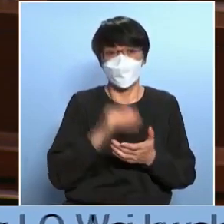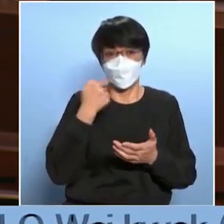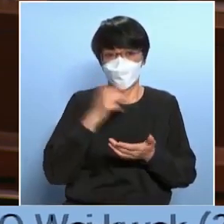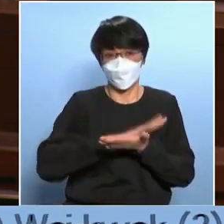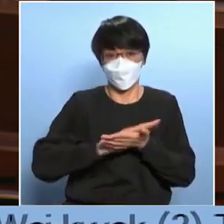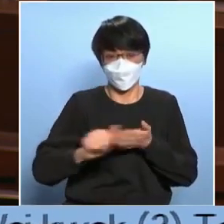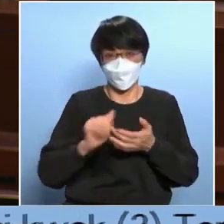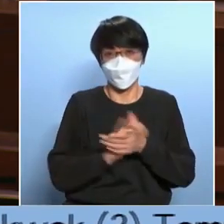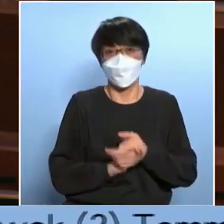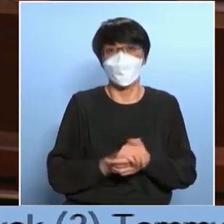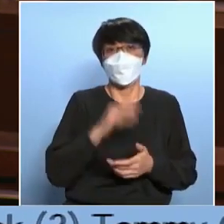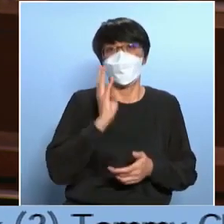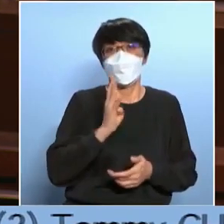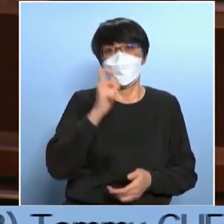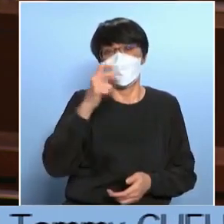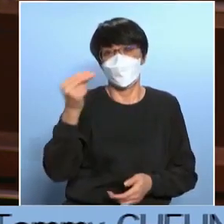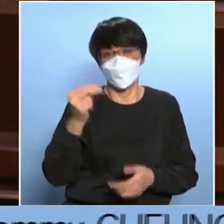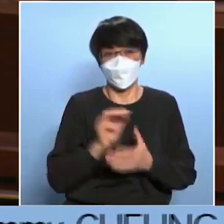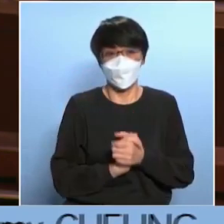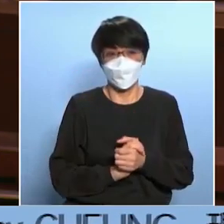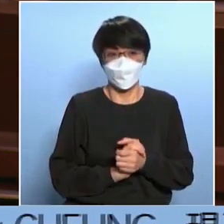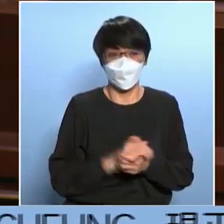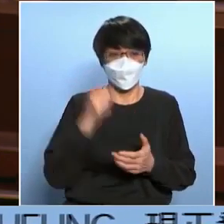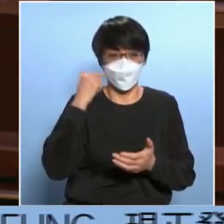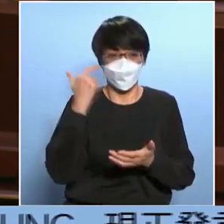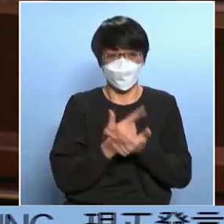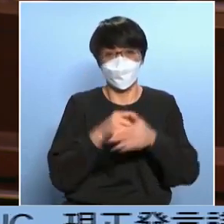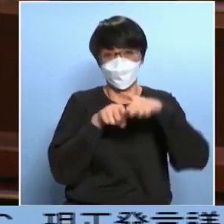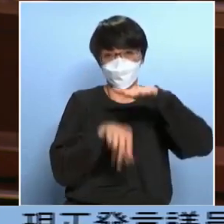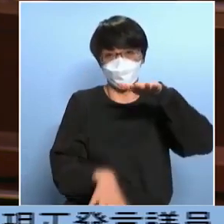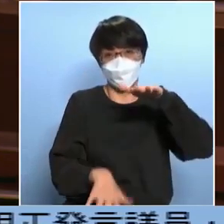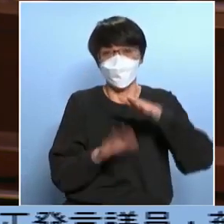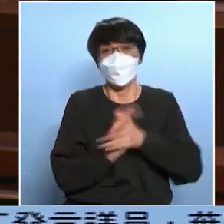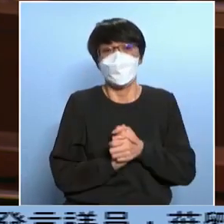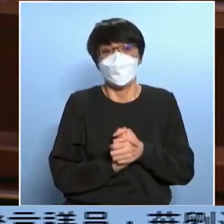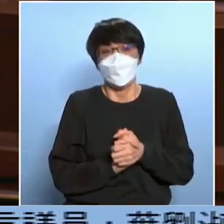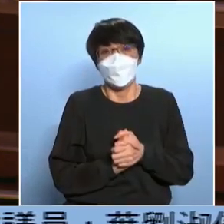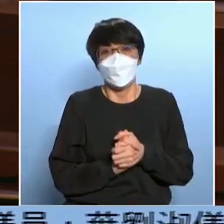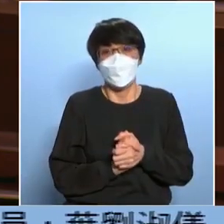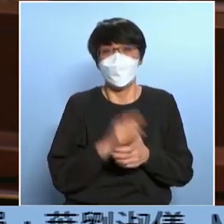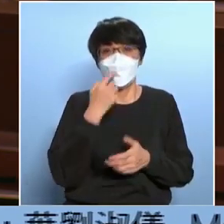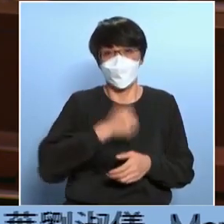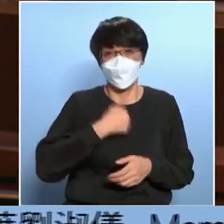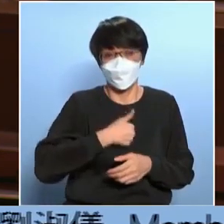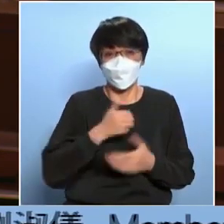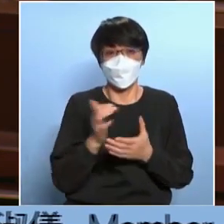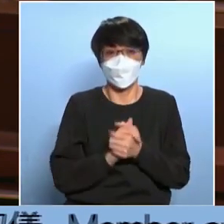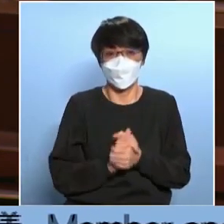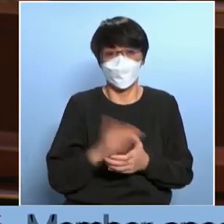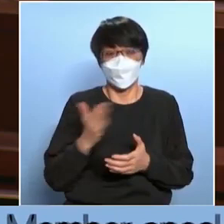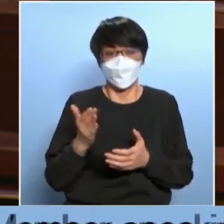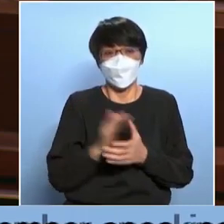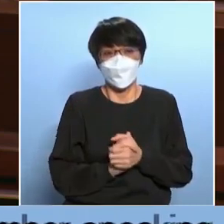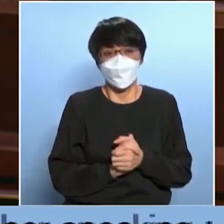員得497人，是有嚴重短缺的。我們牙醫的短缺差不多要去